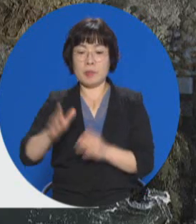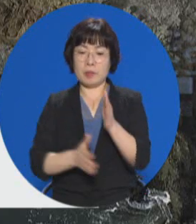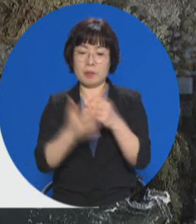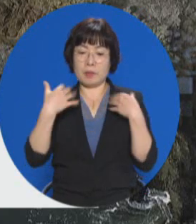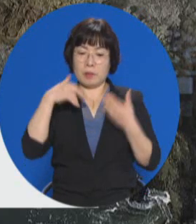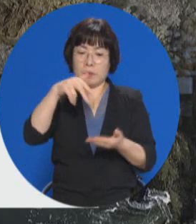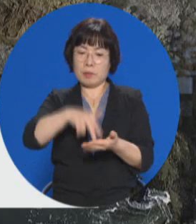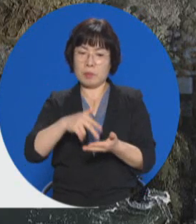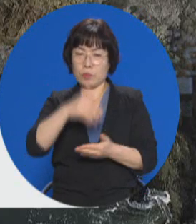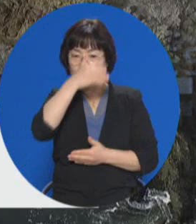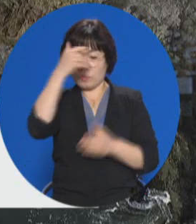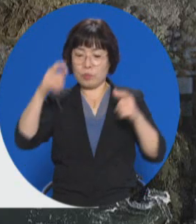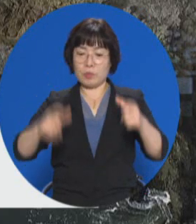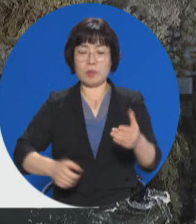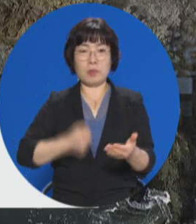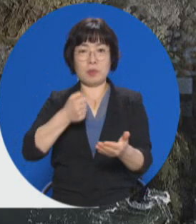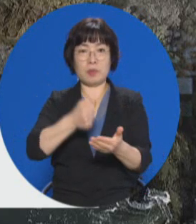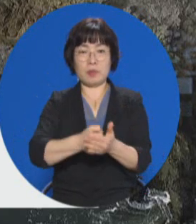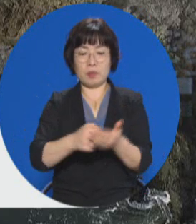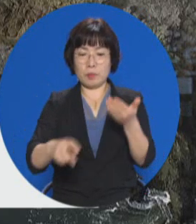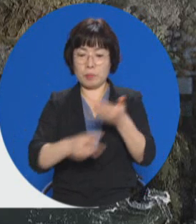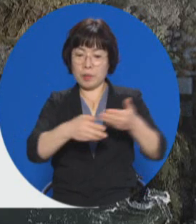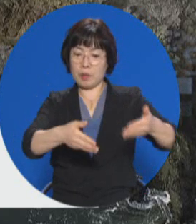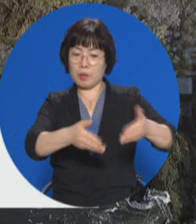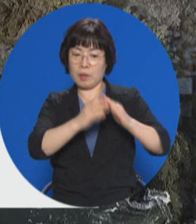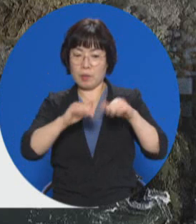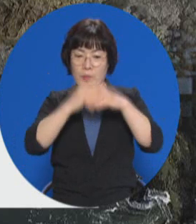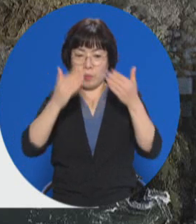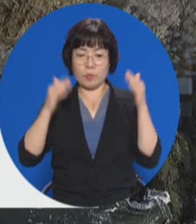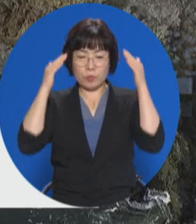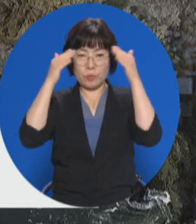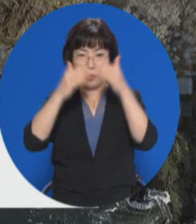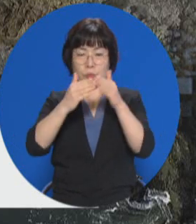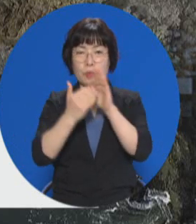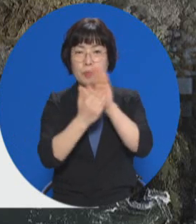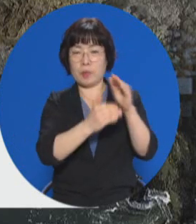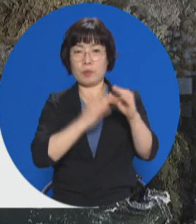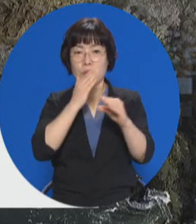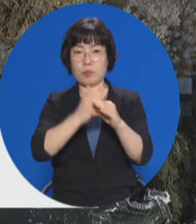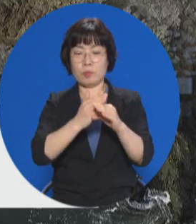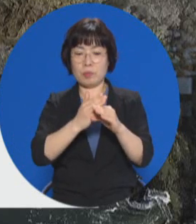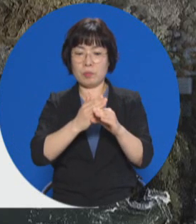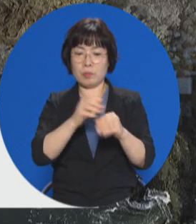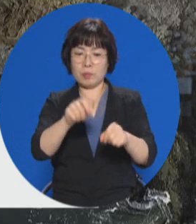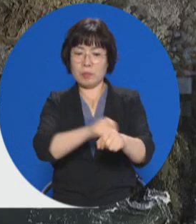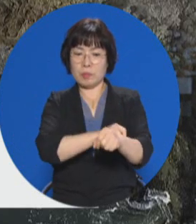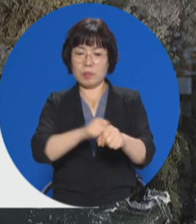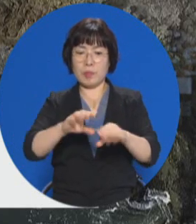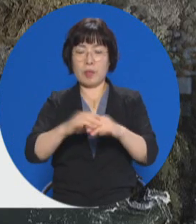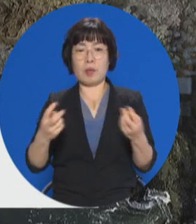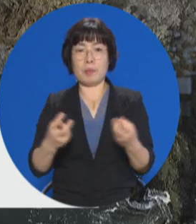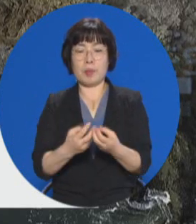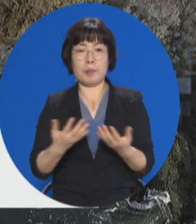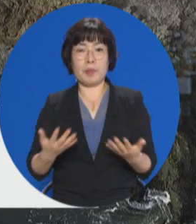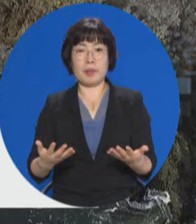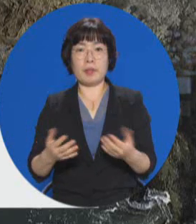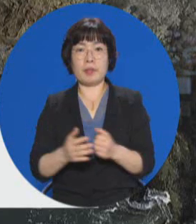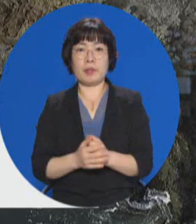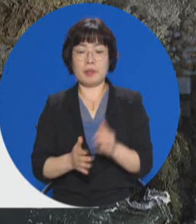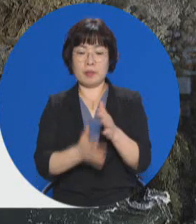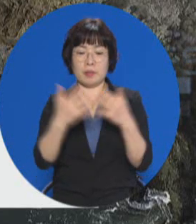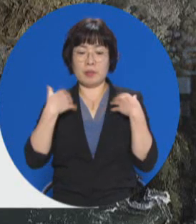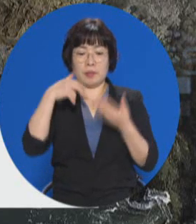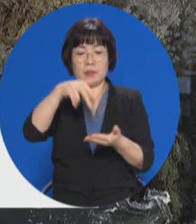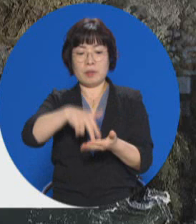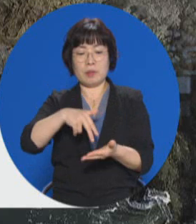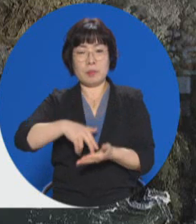여수시는 경관지구를 지정해 난개발 문제에 총력을 다해왔다고 주장하며 별다른 대책은 내놓고 있지 않은데요. 여수시